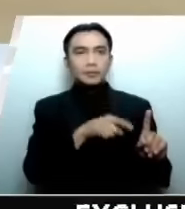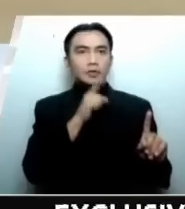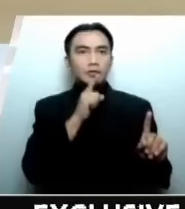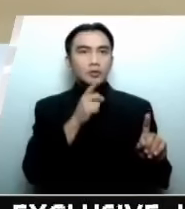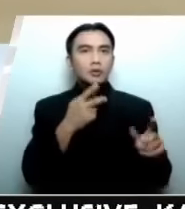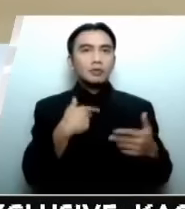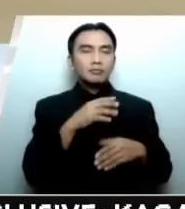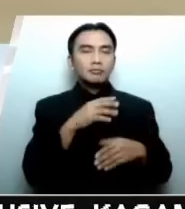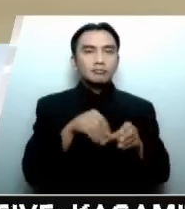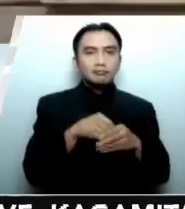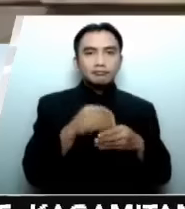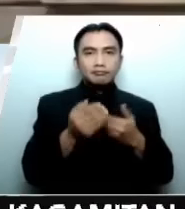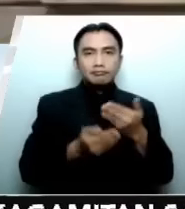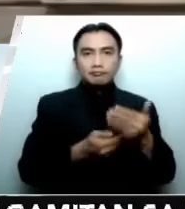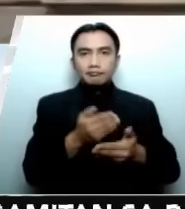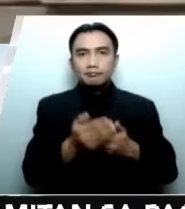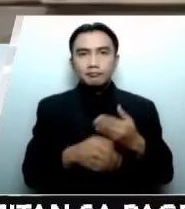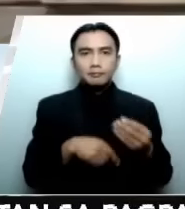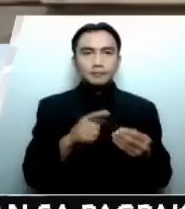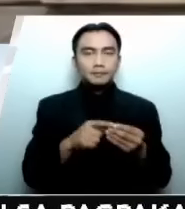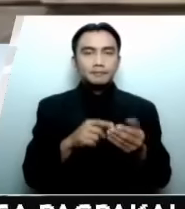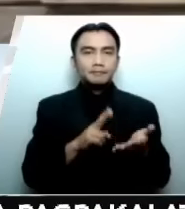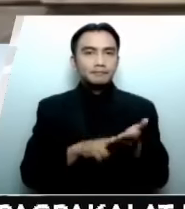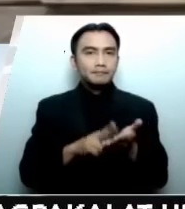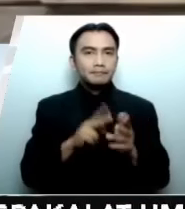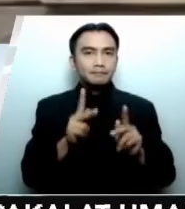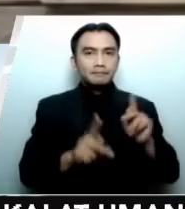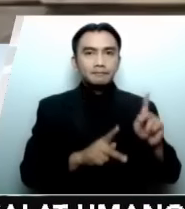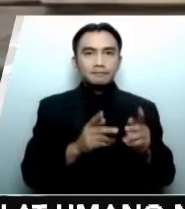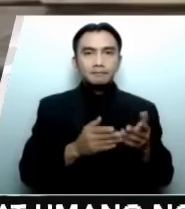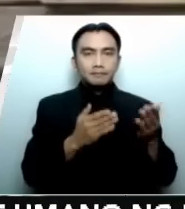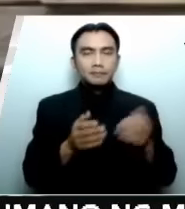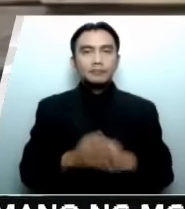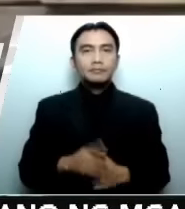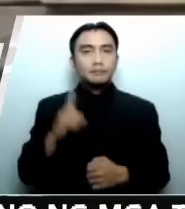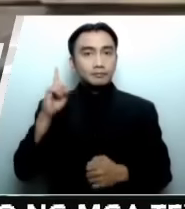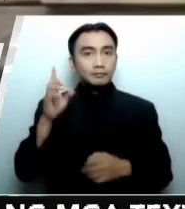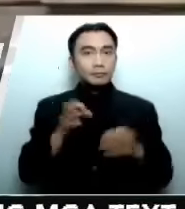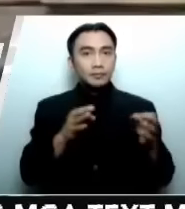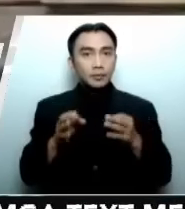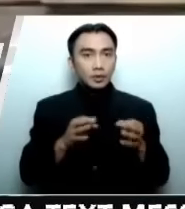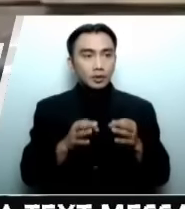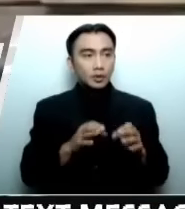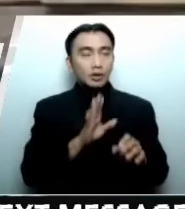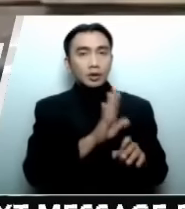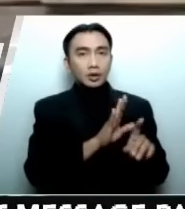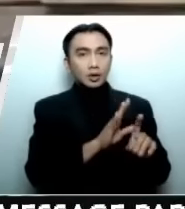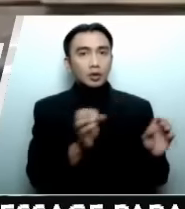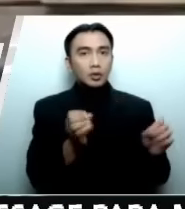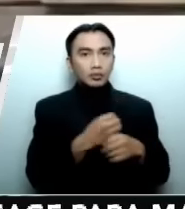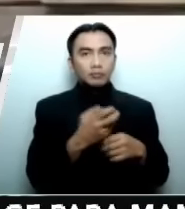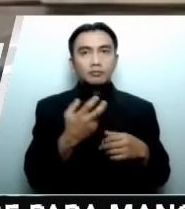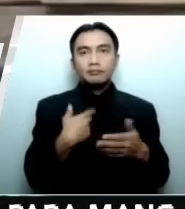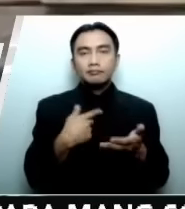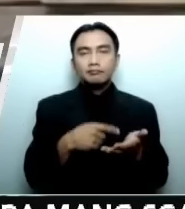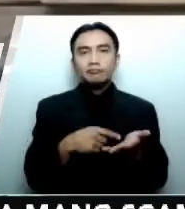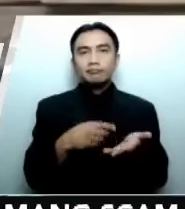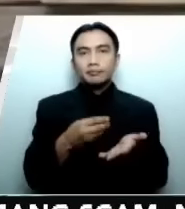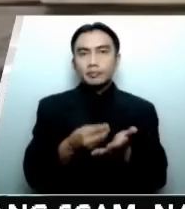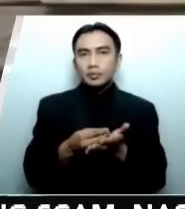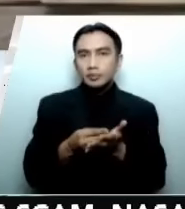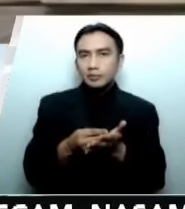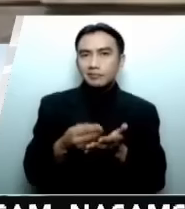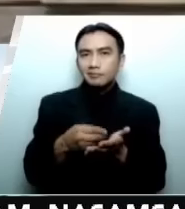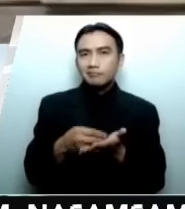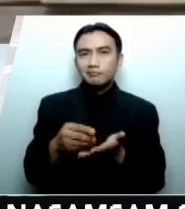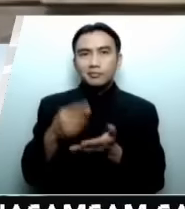People's Initiative ngayon. Opisina niya ang nag-alok ng 20 million kada distrito. Definitely nanggaling